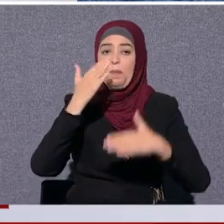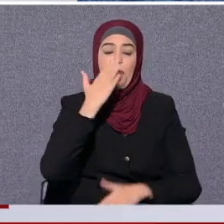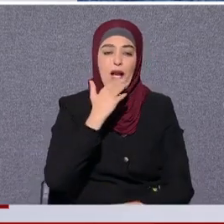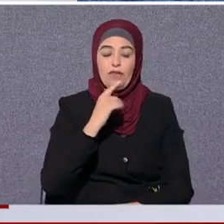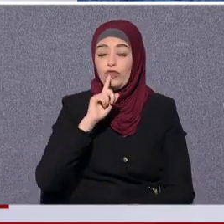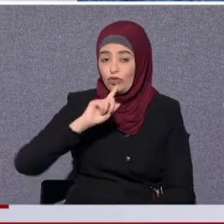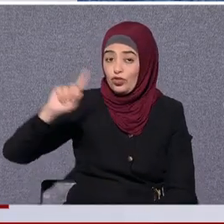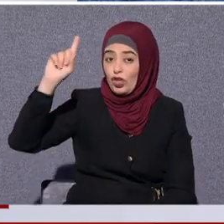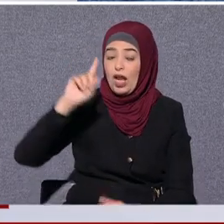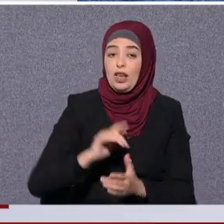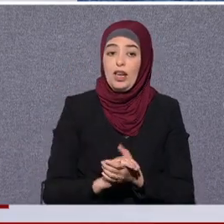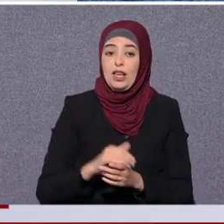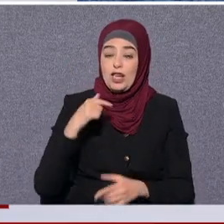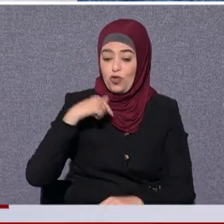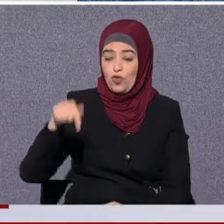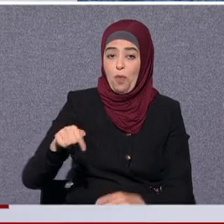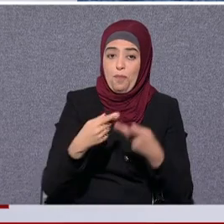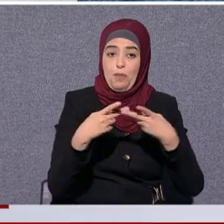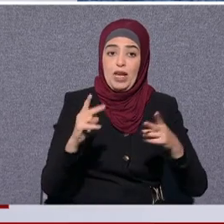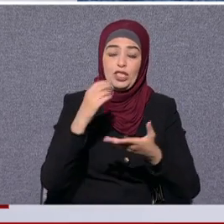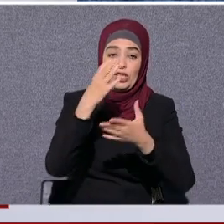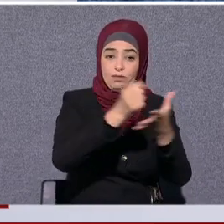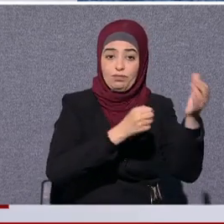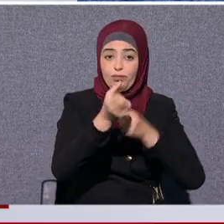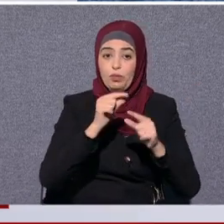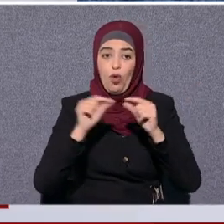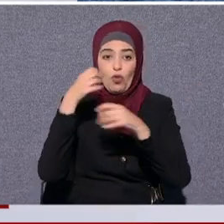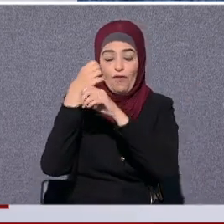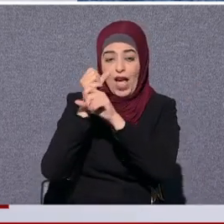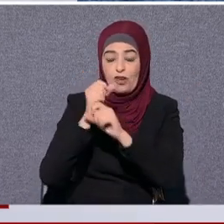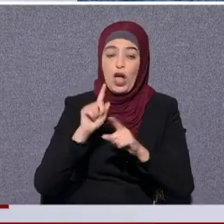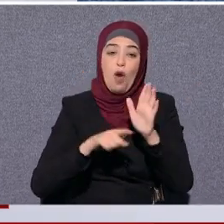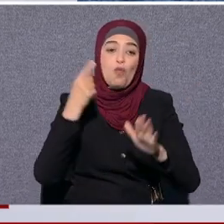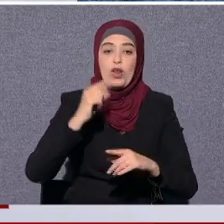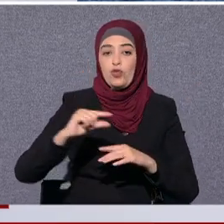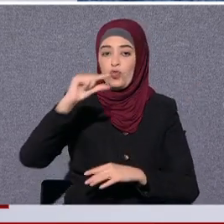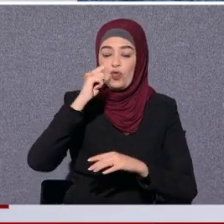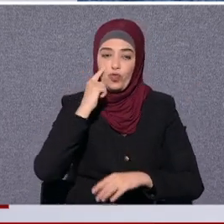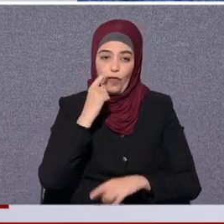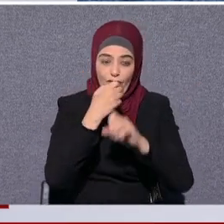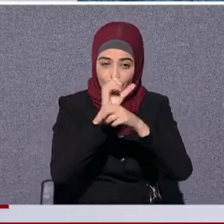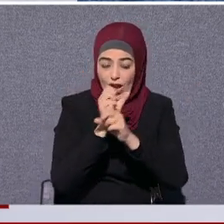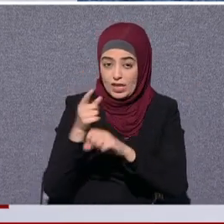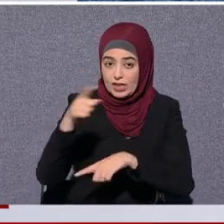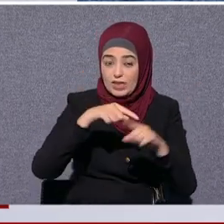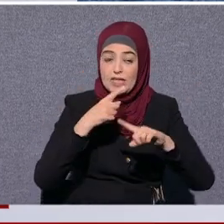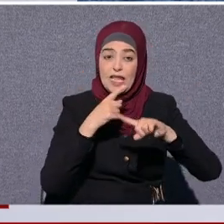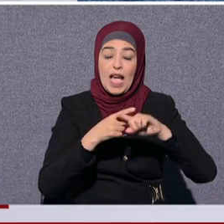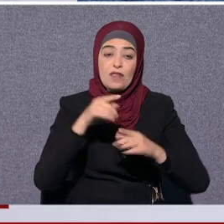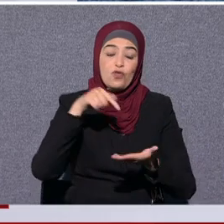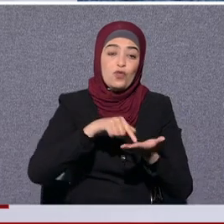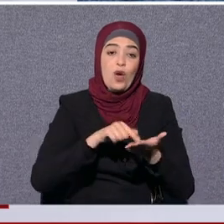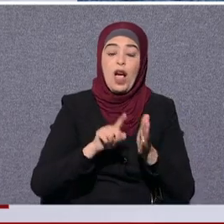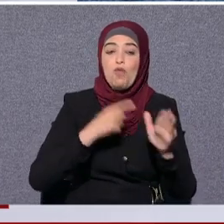شاء الله يعني إحنا اليوم بلشنا بأخذ العينات، بلشنا بالكوادر الصحية وأيضا في المحافظة، وكان